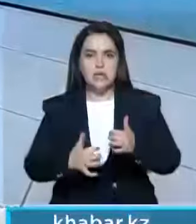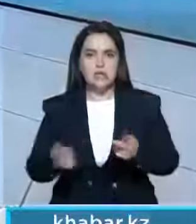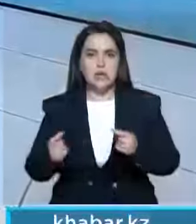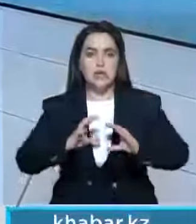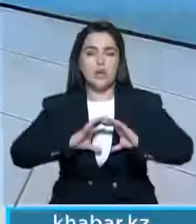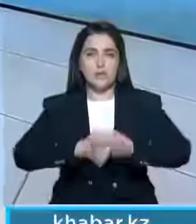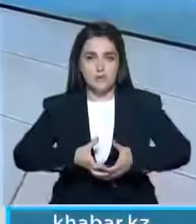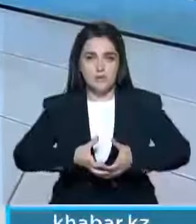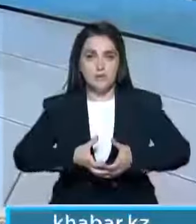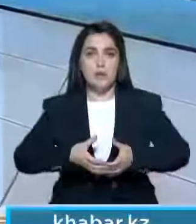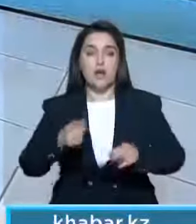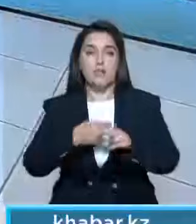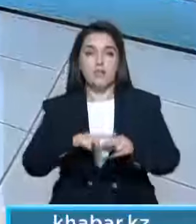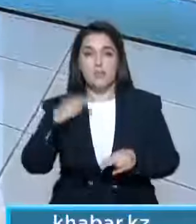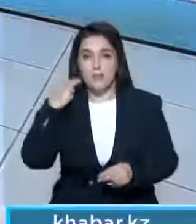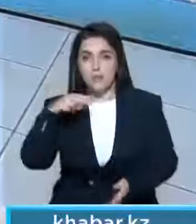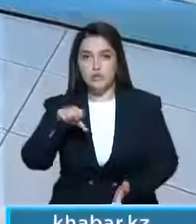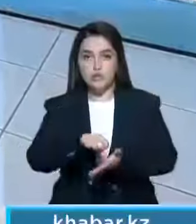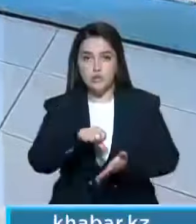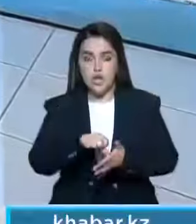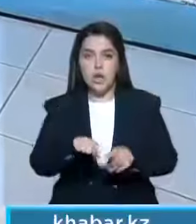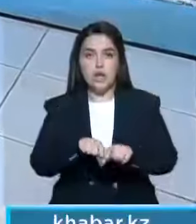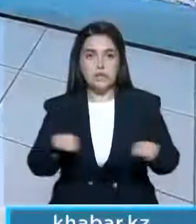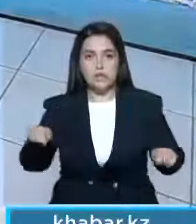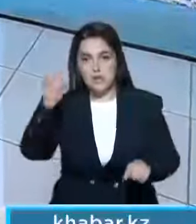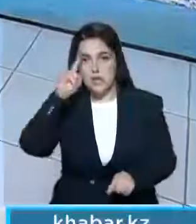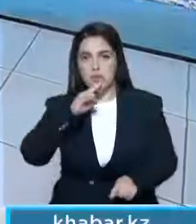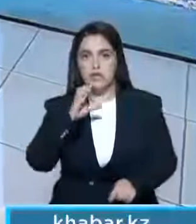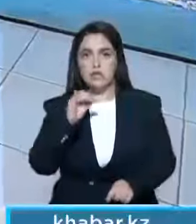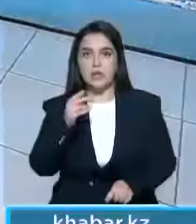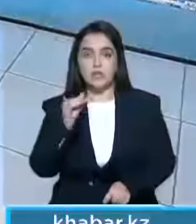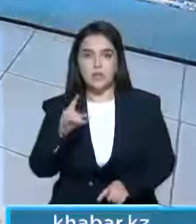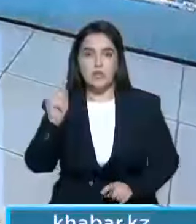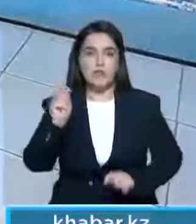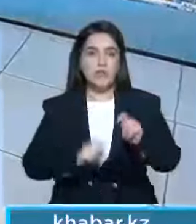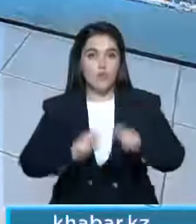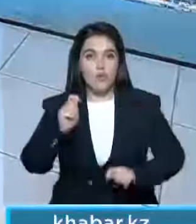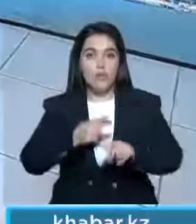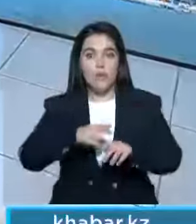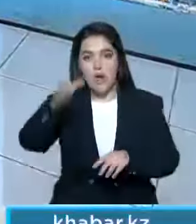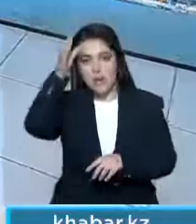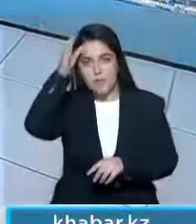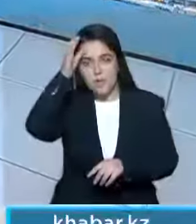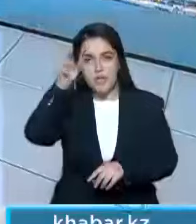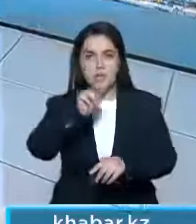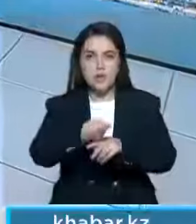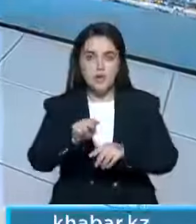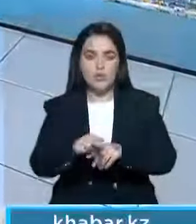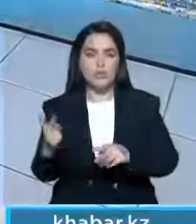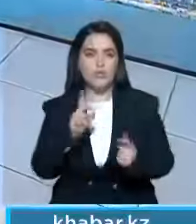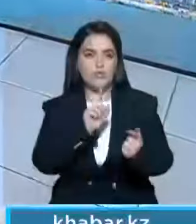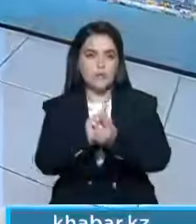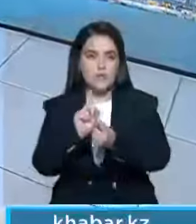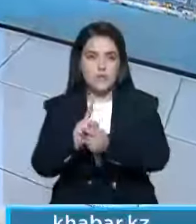глобальном мире. Более того, президент принял участие в открытии казахстанско-сингапурского форума образования и науки и успел провести ряд двухсторонних встреч, в том